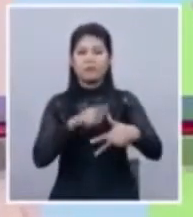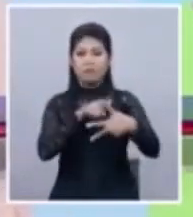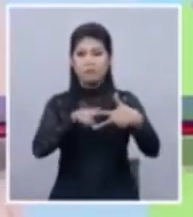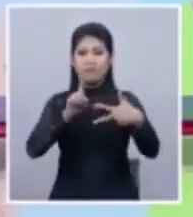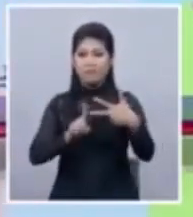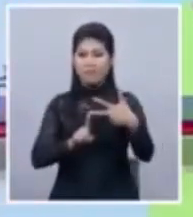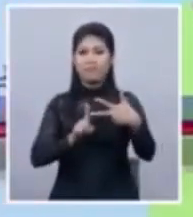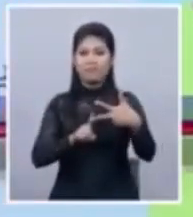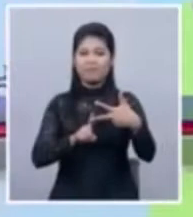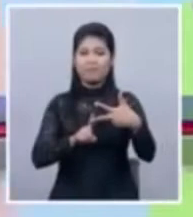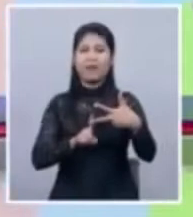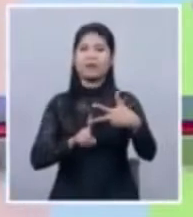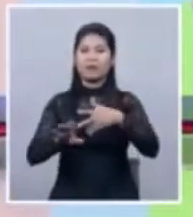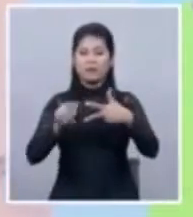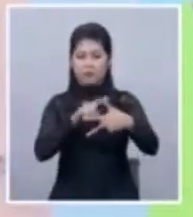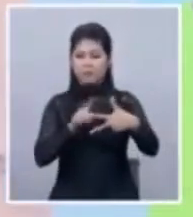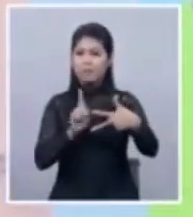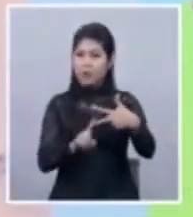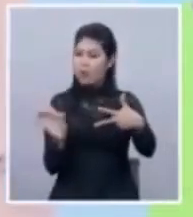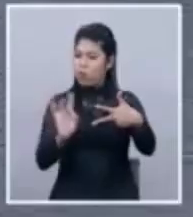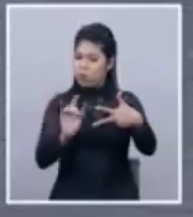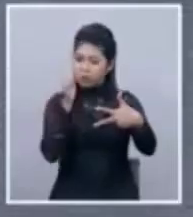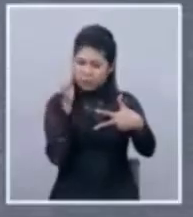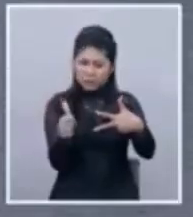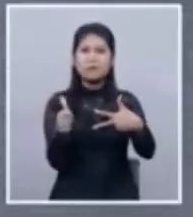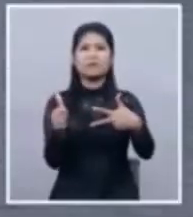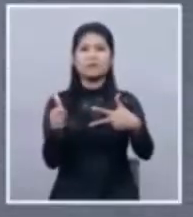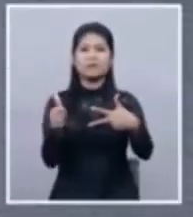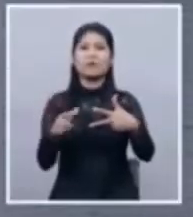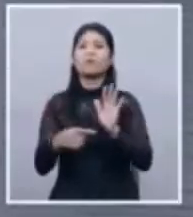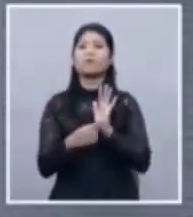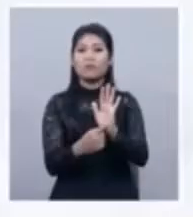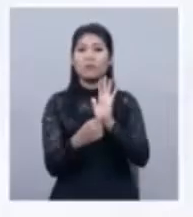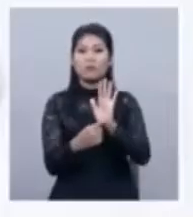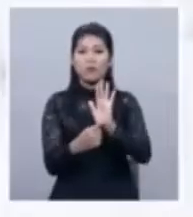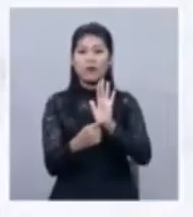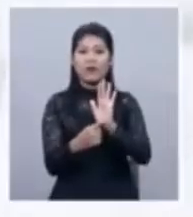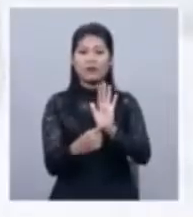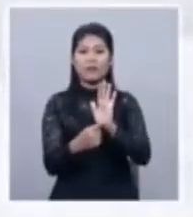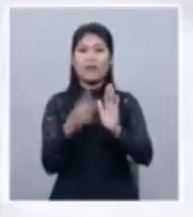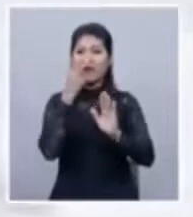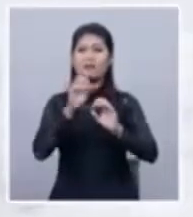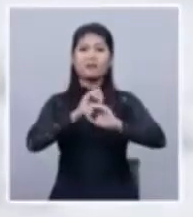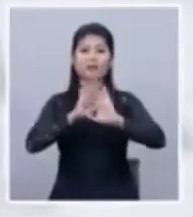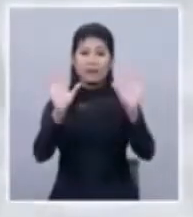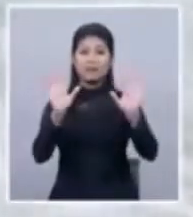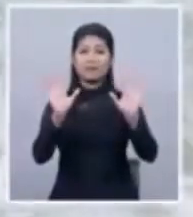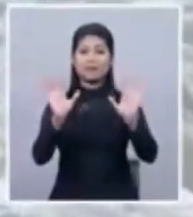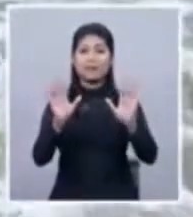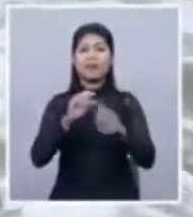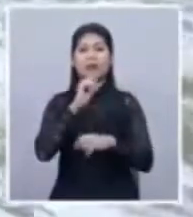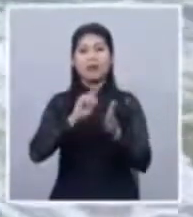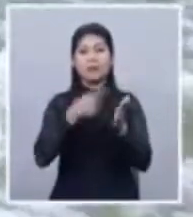ขึ้นมาเนี่ยมันทรงประสิทธิภาพอย่างมากเลยนะครับผมยกตัวอย่างให้เห็นได้ชัดเจนว่าในตั้งแ